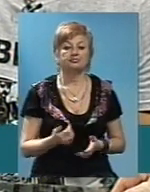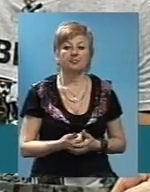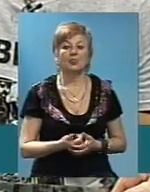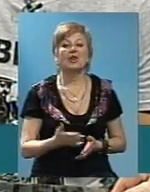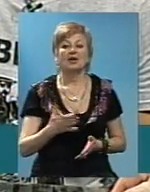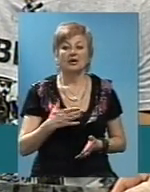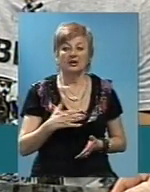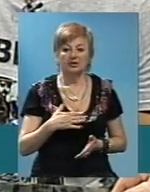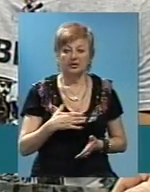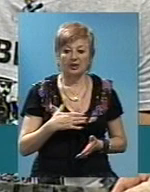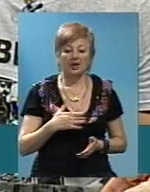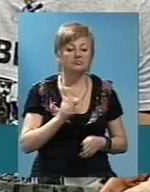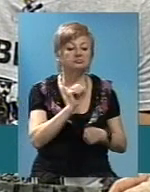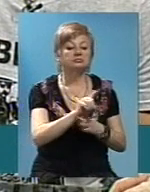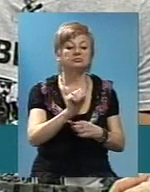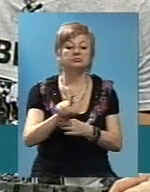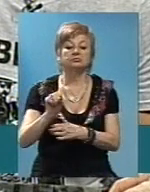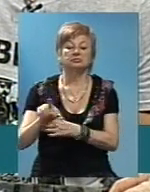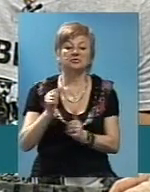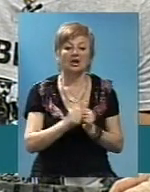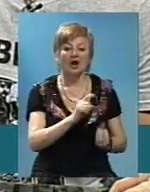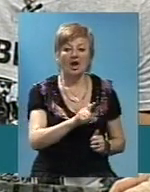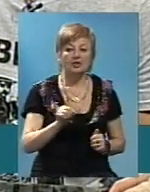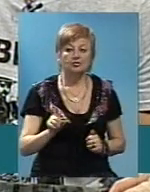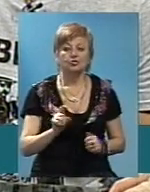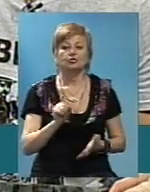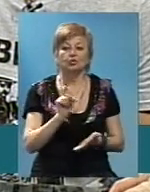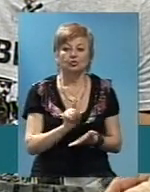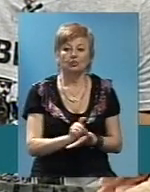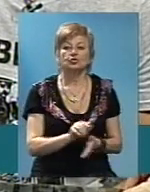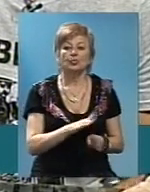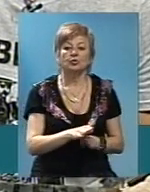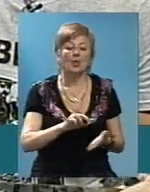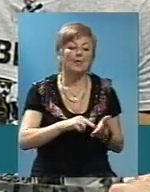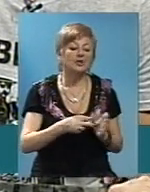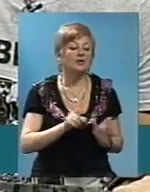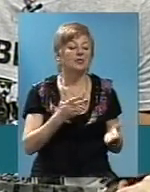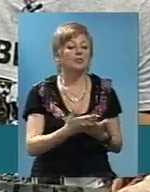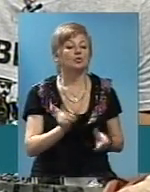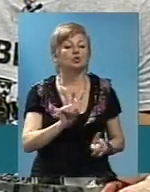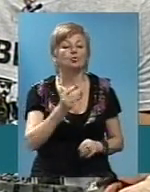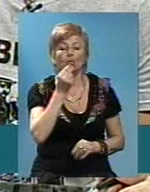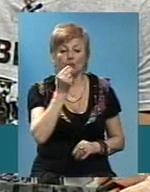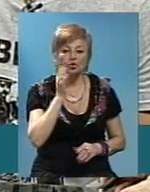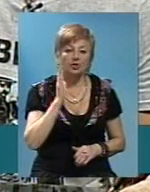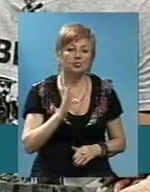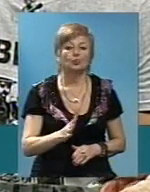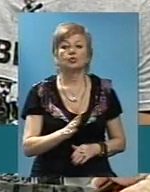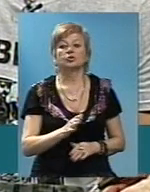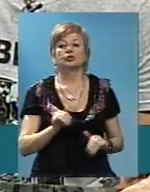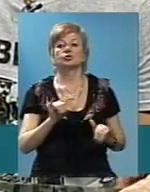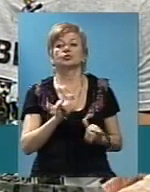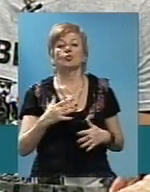я роздав кожному завдання, що хтось повинен був спланувати, що ми будемо їсти, хтось маршрут у Львові,